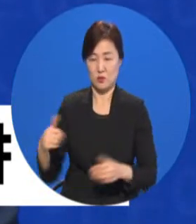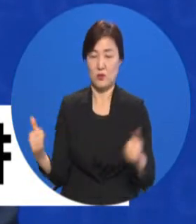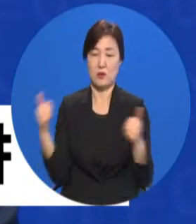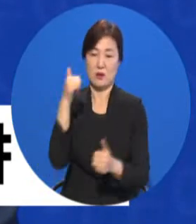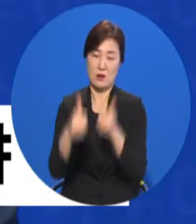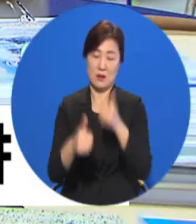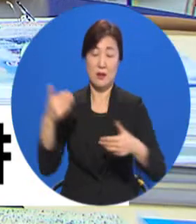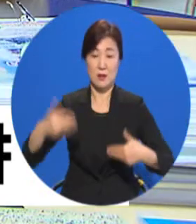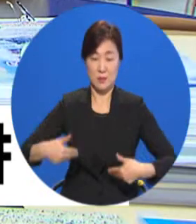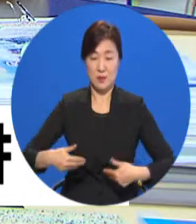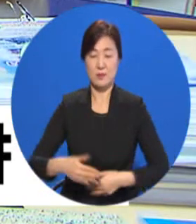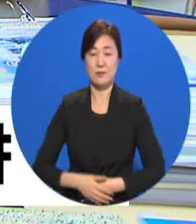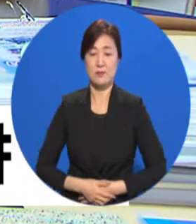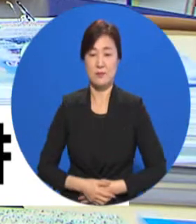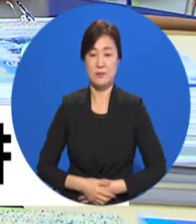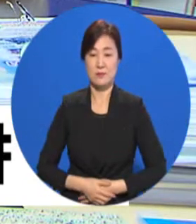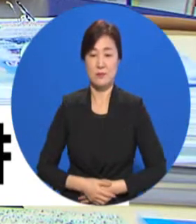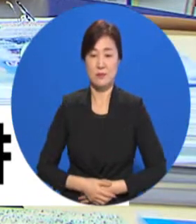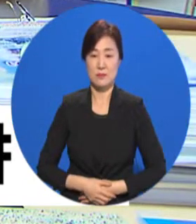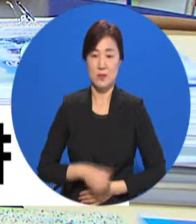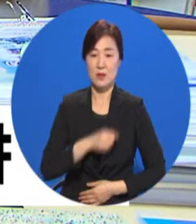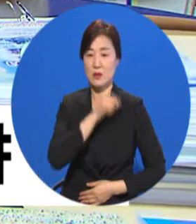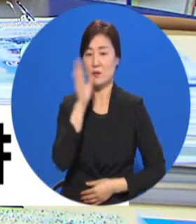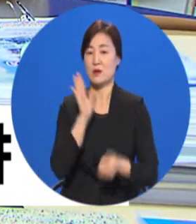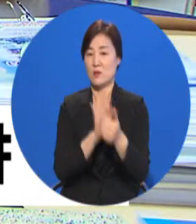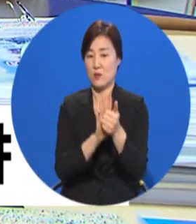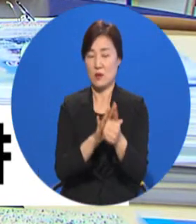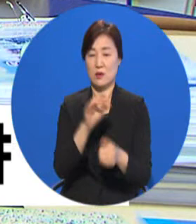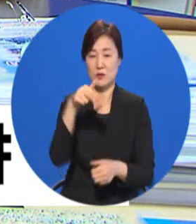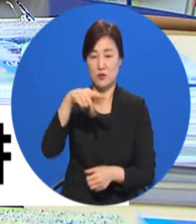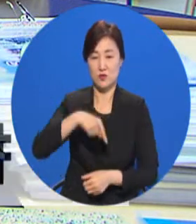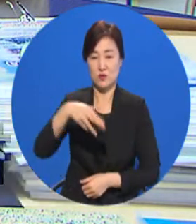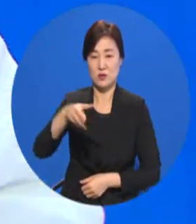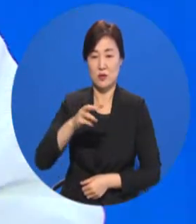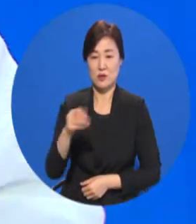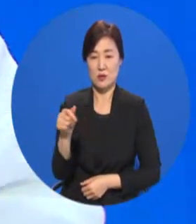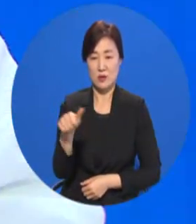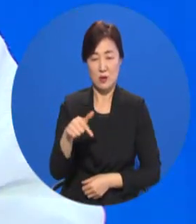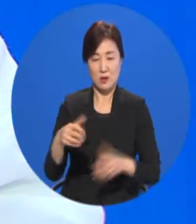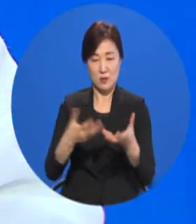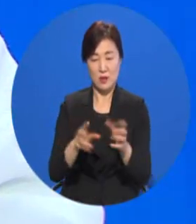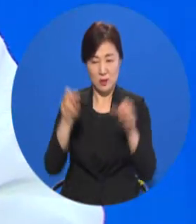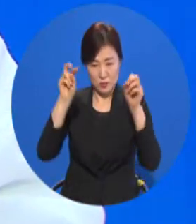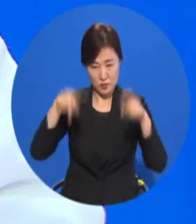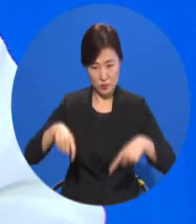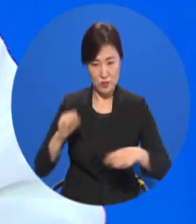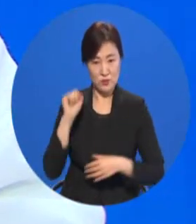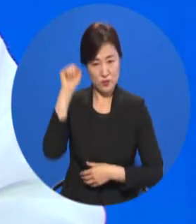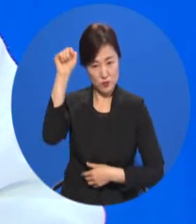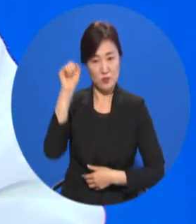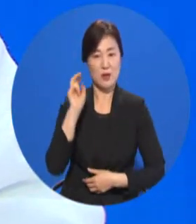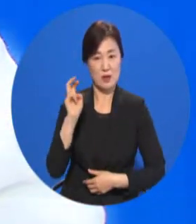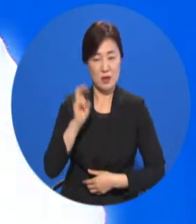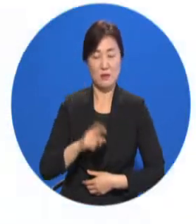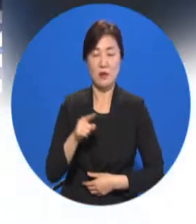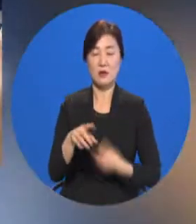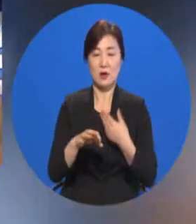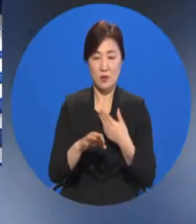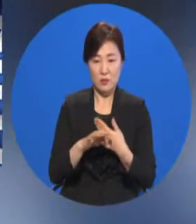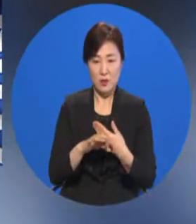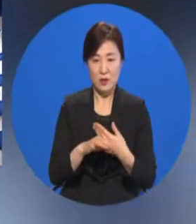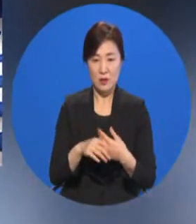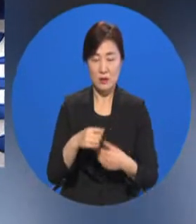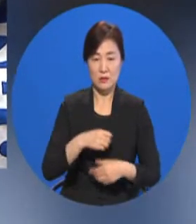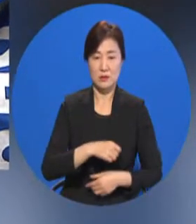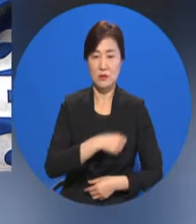합니다. 유력 후보였던 주철현 전 시장의 무소속 출마 변수까지 현실화될 경우 인지도